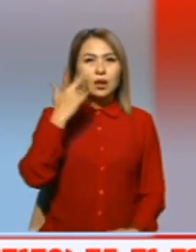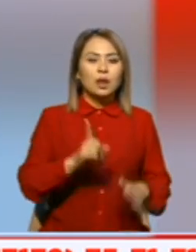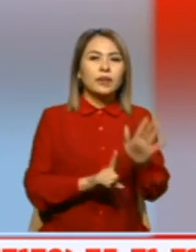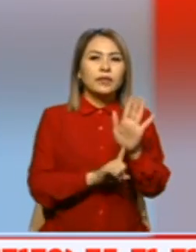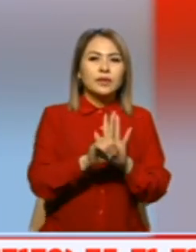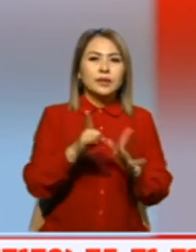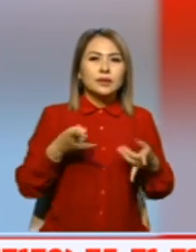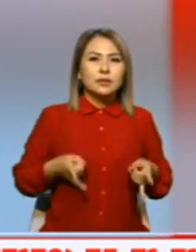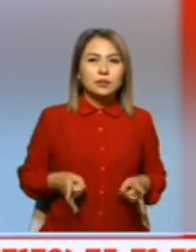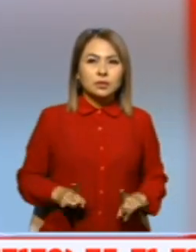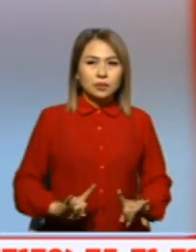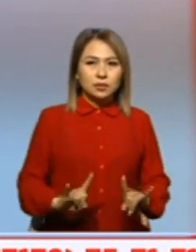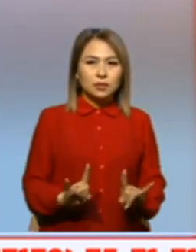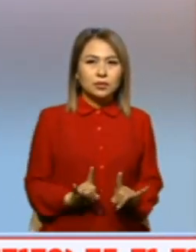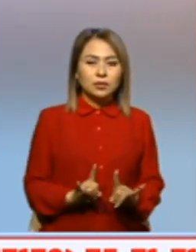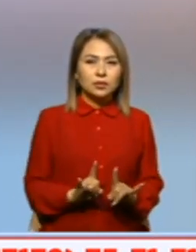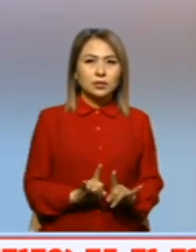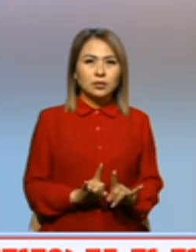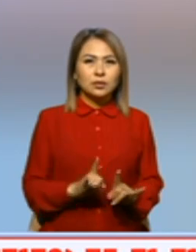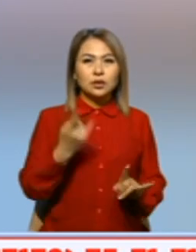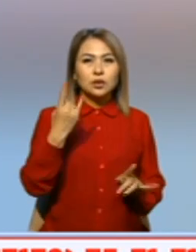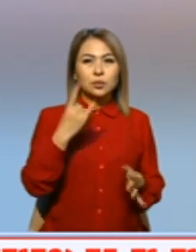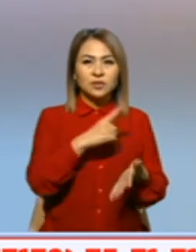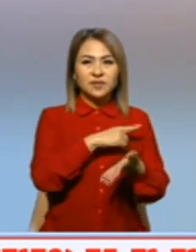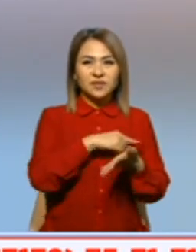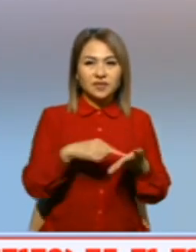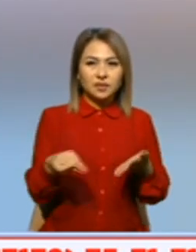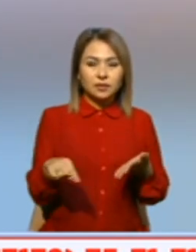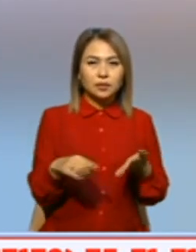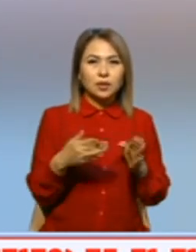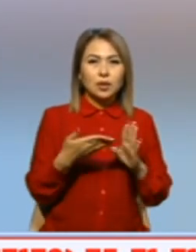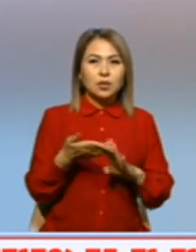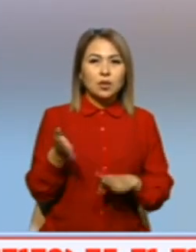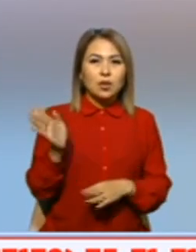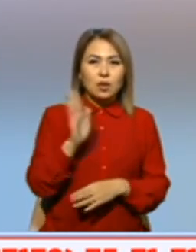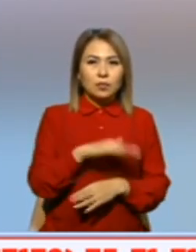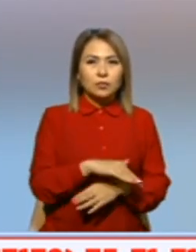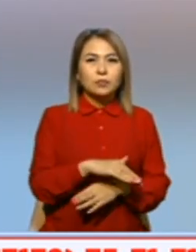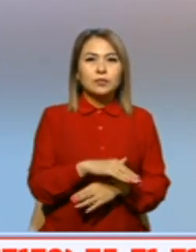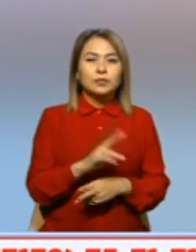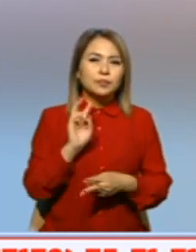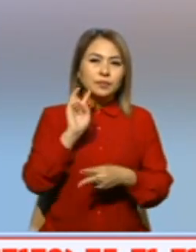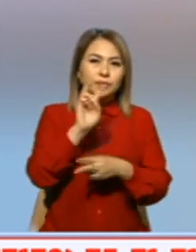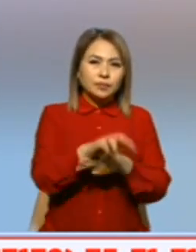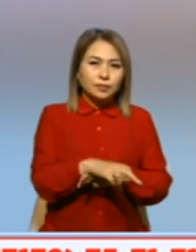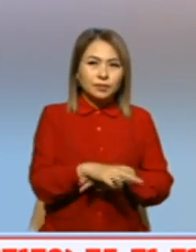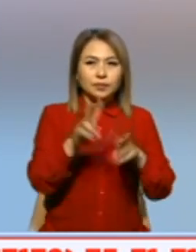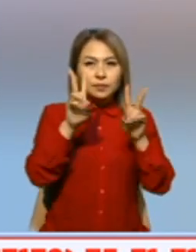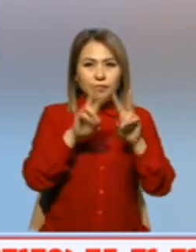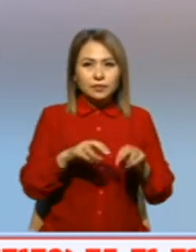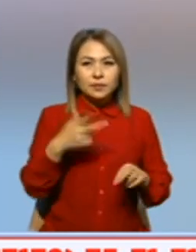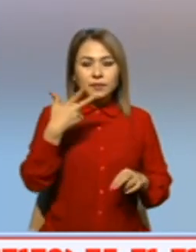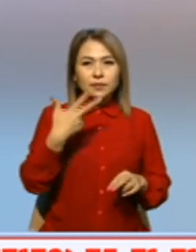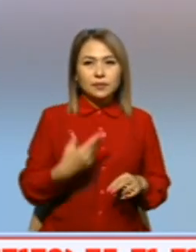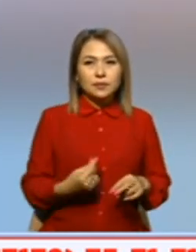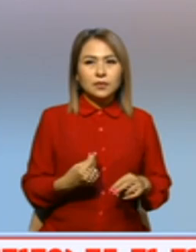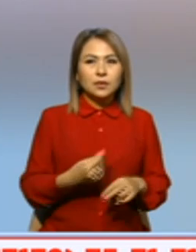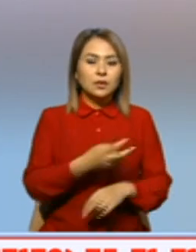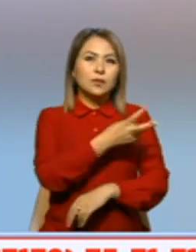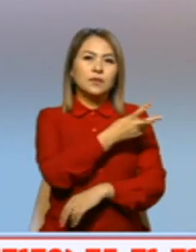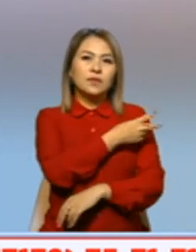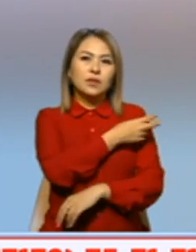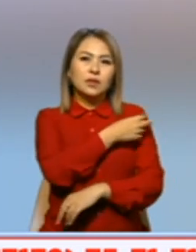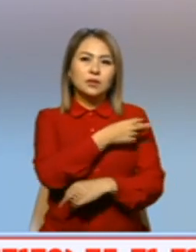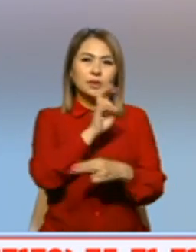кейін роддомнан келеді ғой, яғни келеді, үйге келгеннен кейін патронажға педиатр дәрігер міндетті түрде 3 күн көлемінде барады.